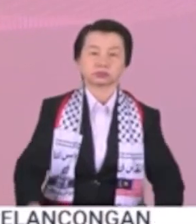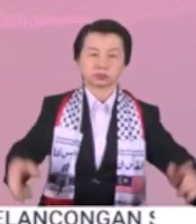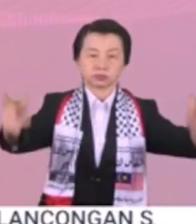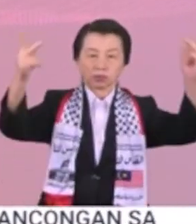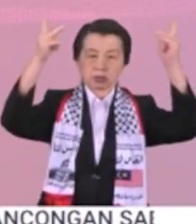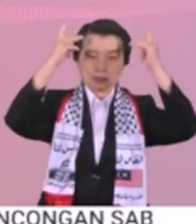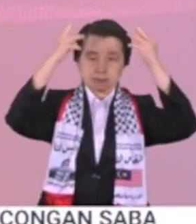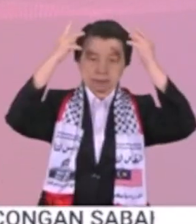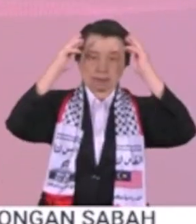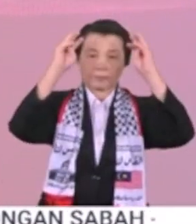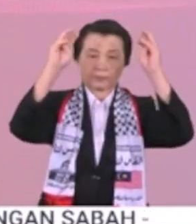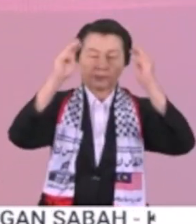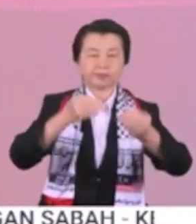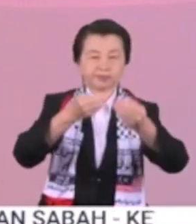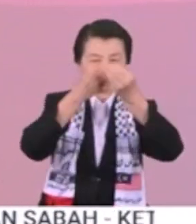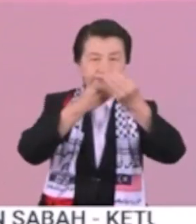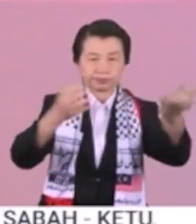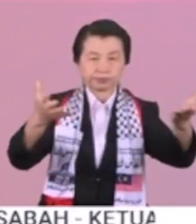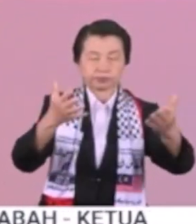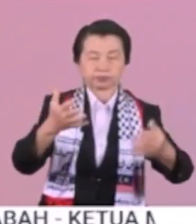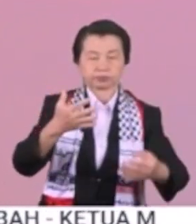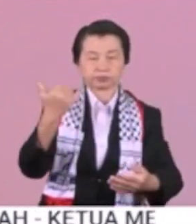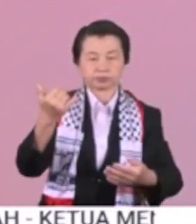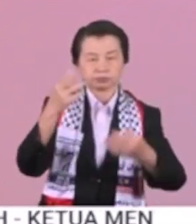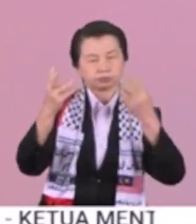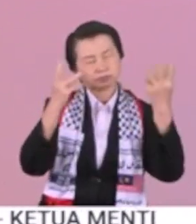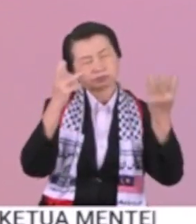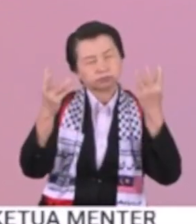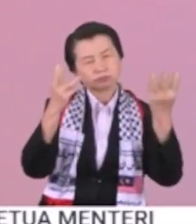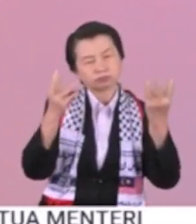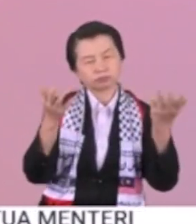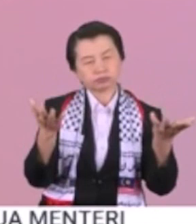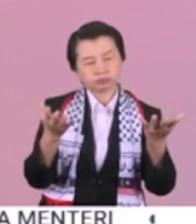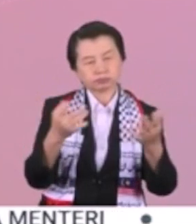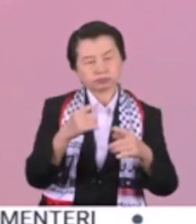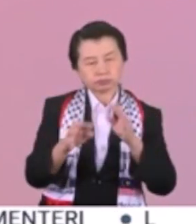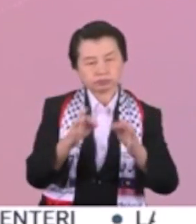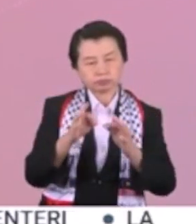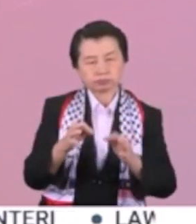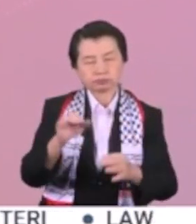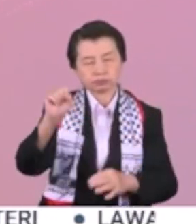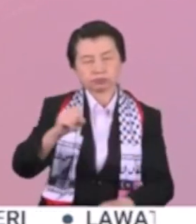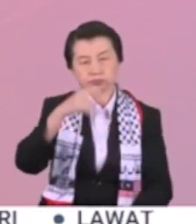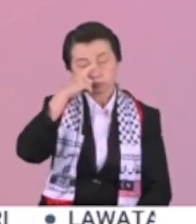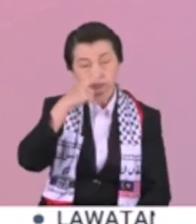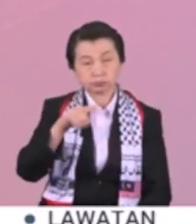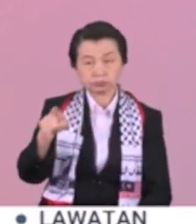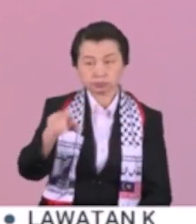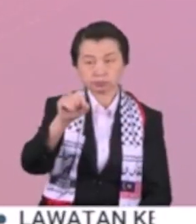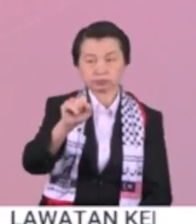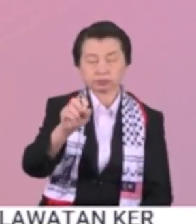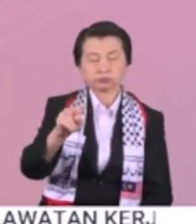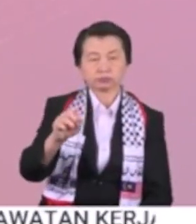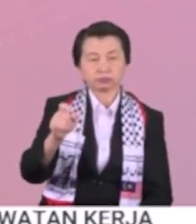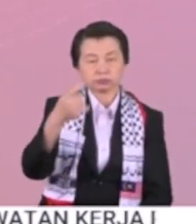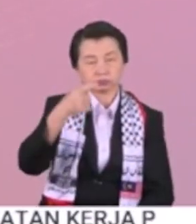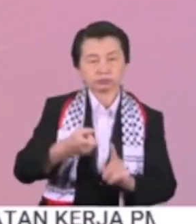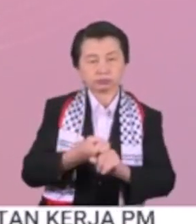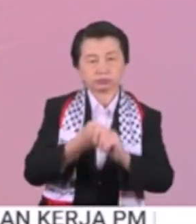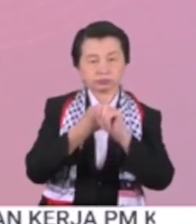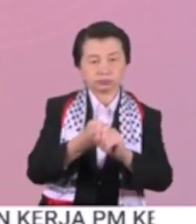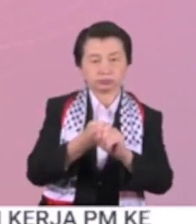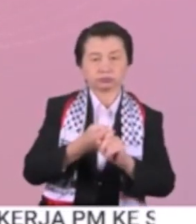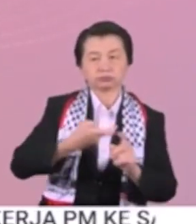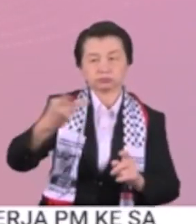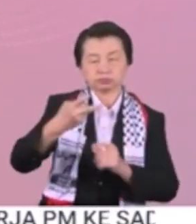Perdana Menteri Dato' Sri Anwar Ibrahim memaklumkan lawatan kerja sehari beliau ke Sadau, Selatan Thailand adalah antara usaha bagi mengeratkan lagi